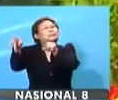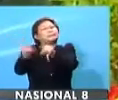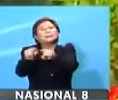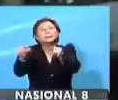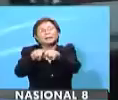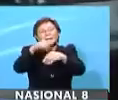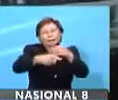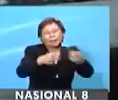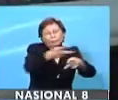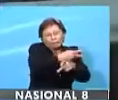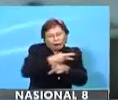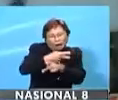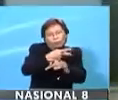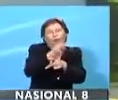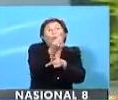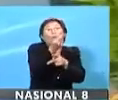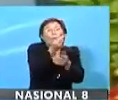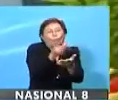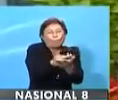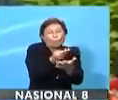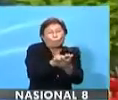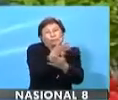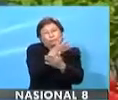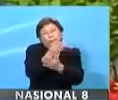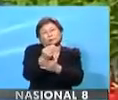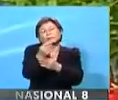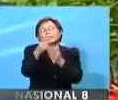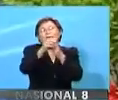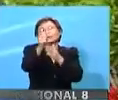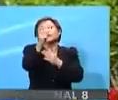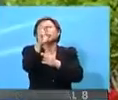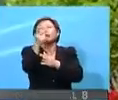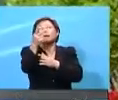mengenai kawalan modal dan ringgit.